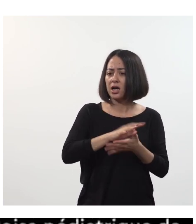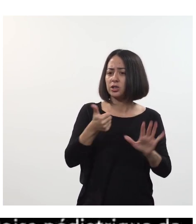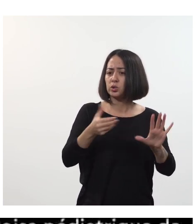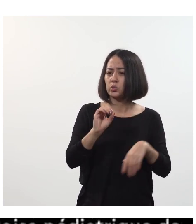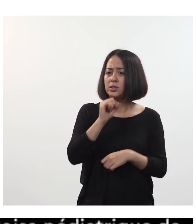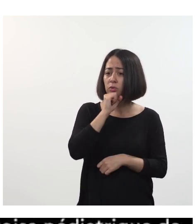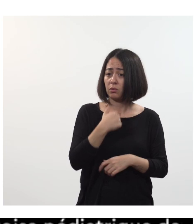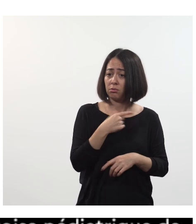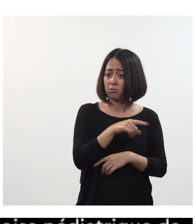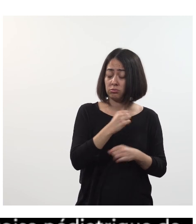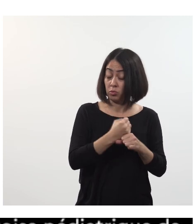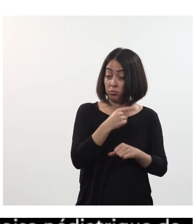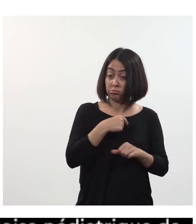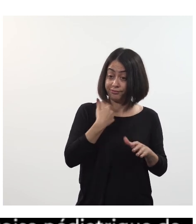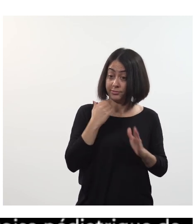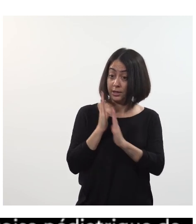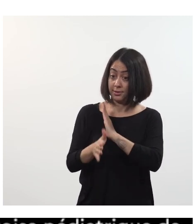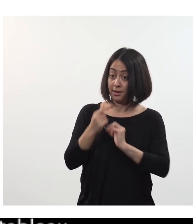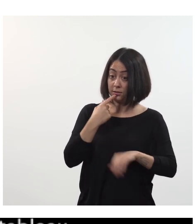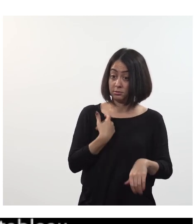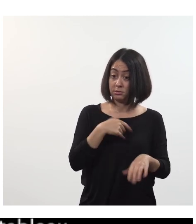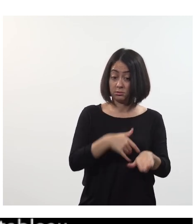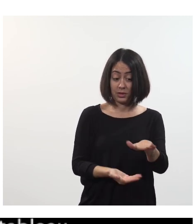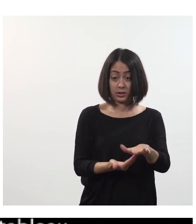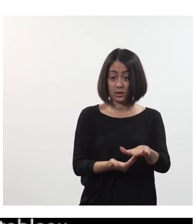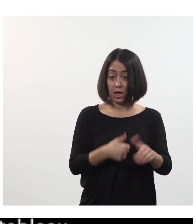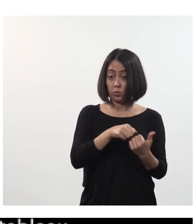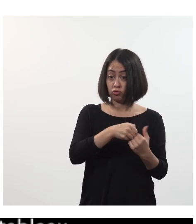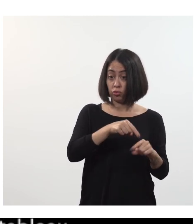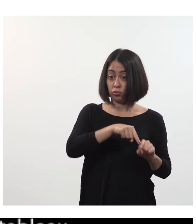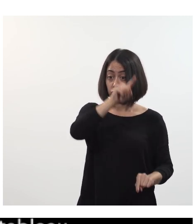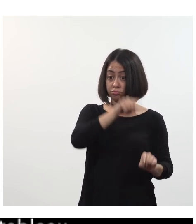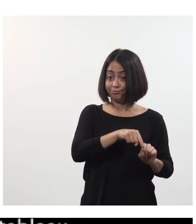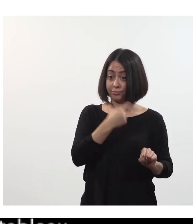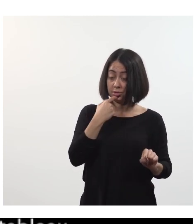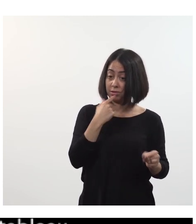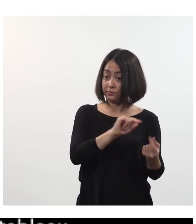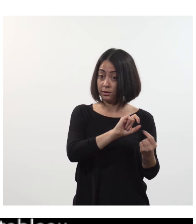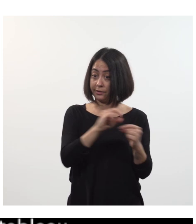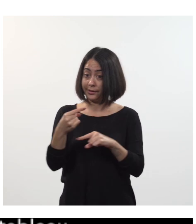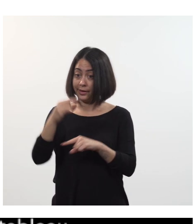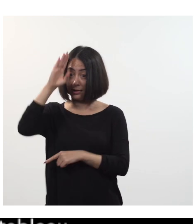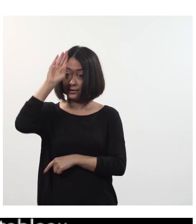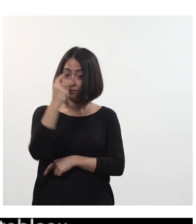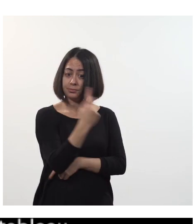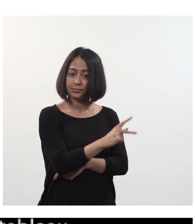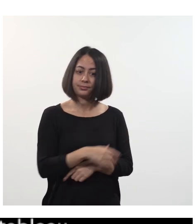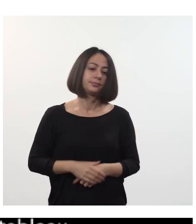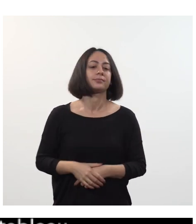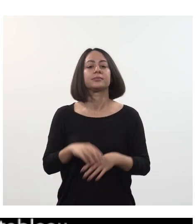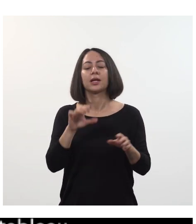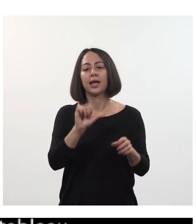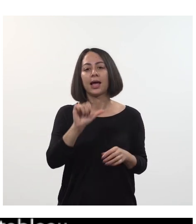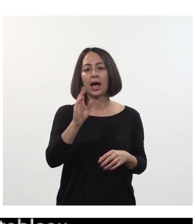de la personne. Et pour finir, le point de vigilance, en effet, l'albuminémie, qui n'est plus un critère de dépistage, mais